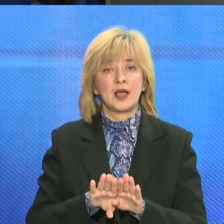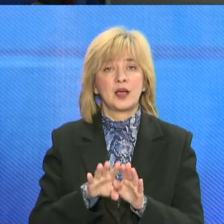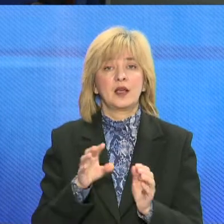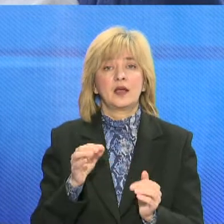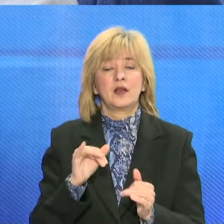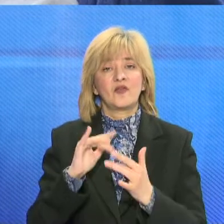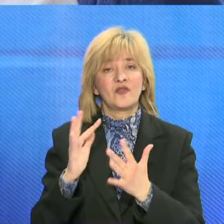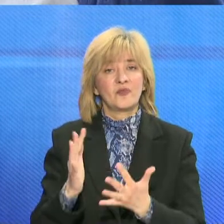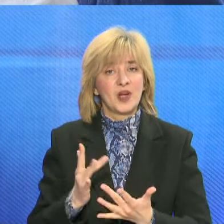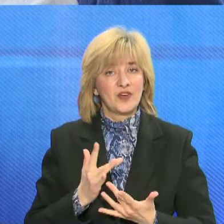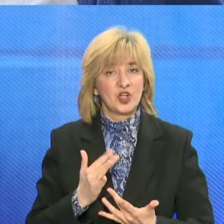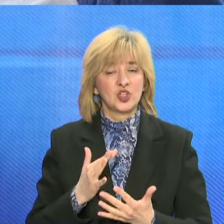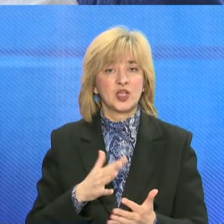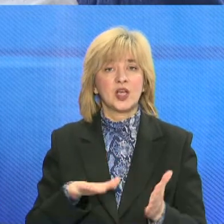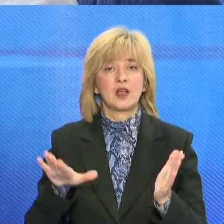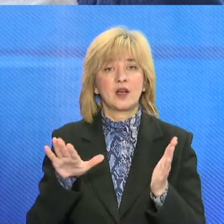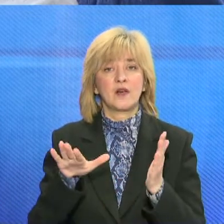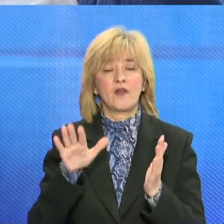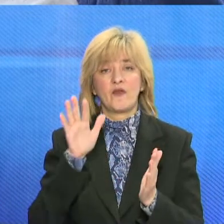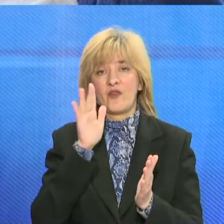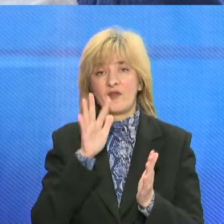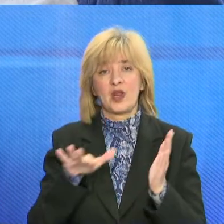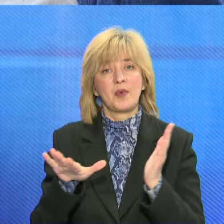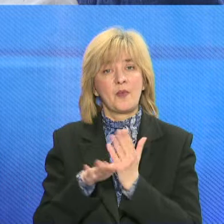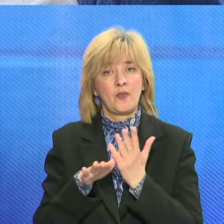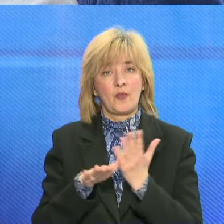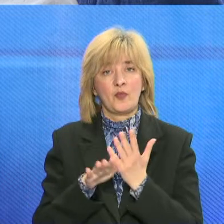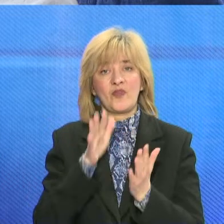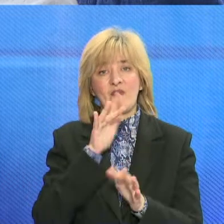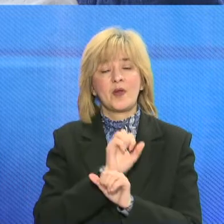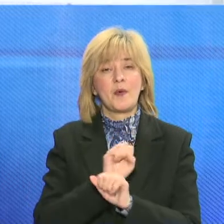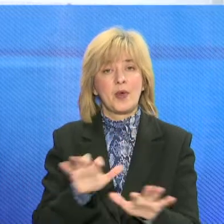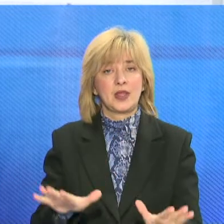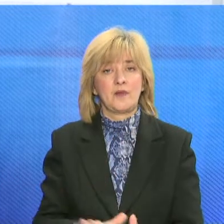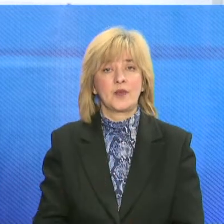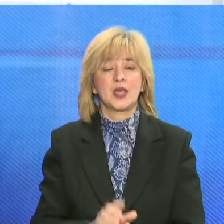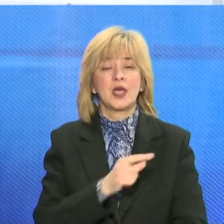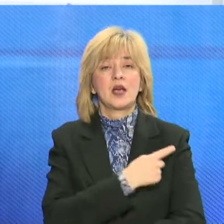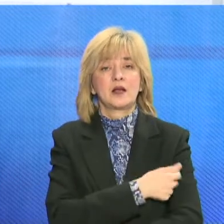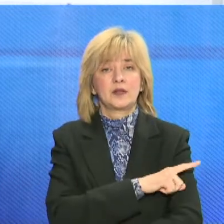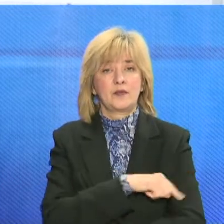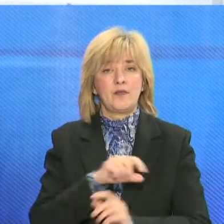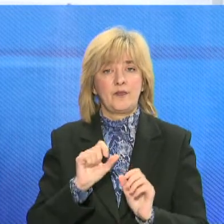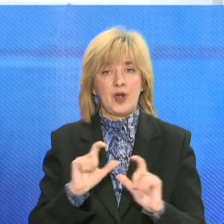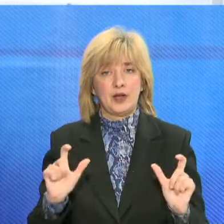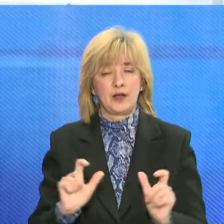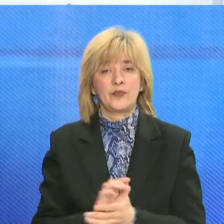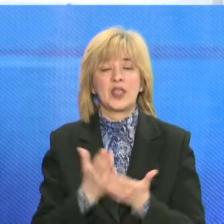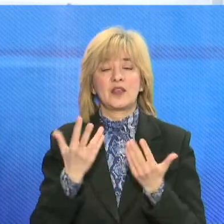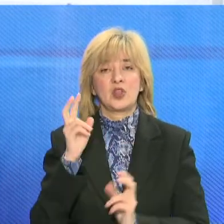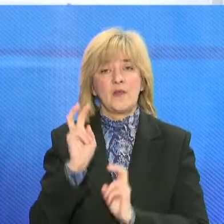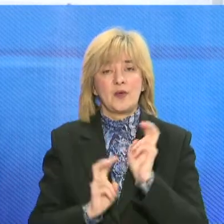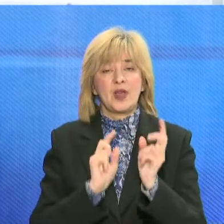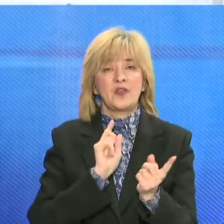дапамогу установам аховы здароўя падчас пандэміі COVID-19. мы сегодня на предприятии встречаемся,